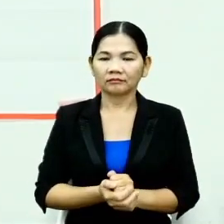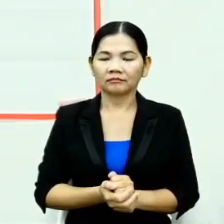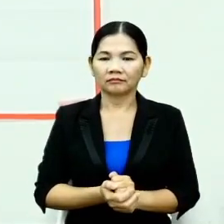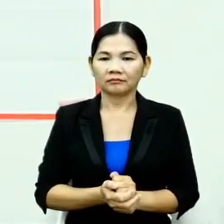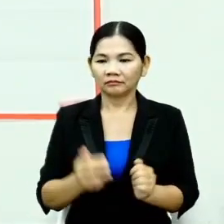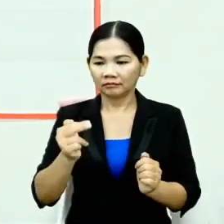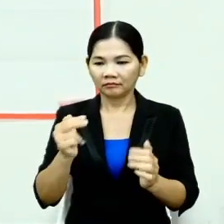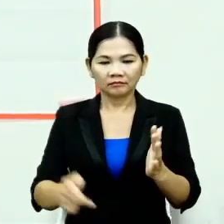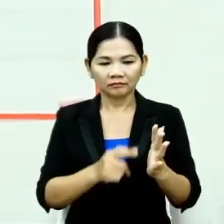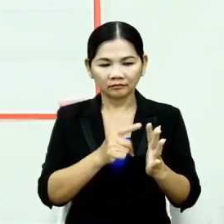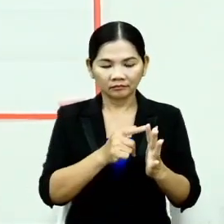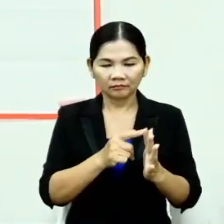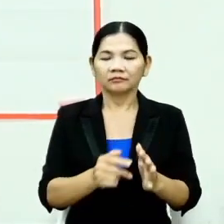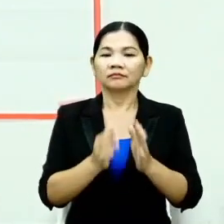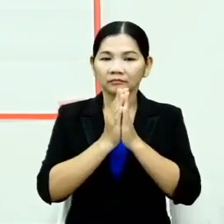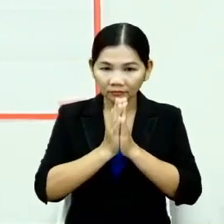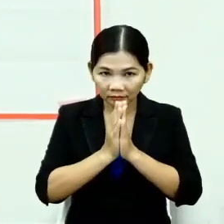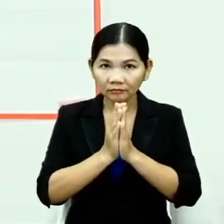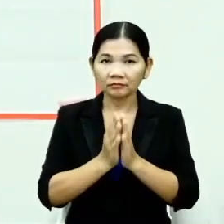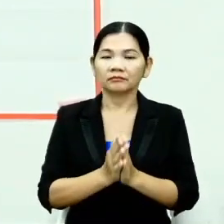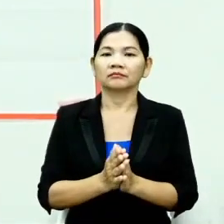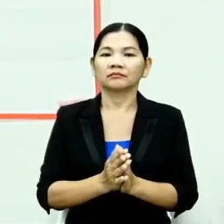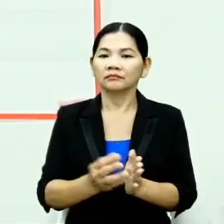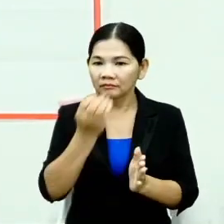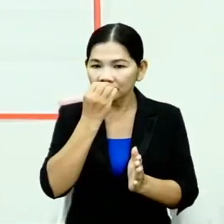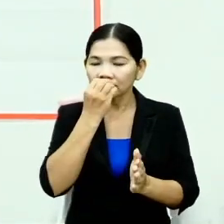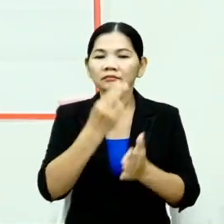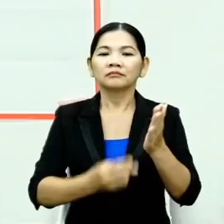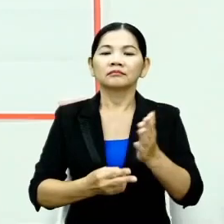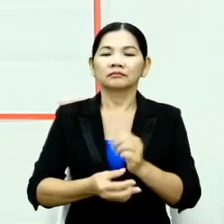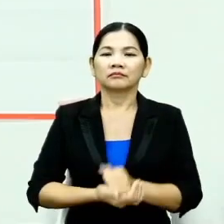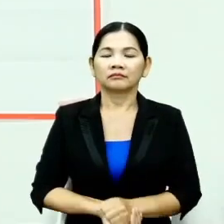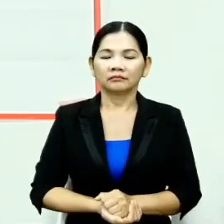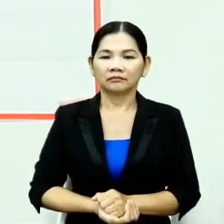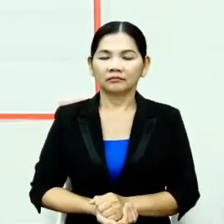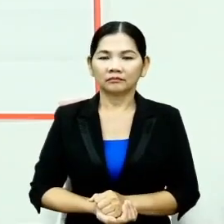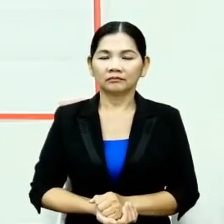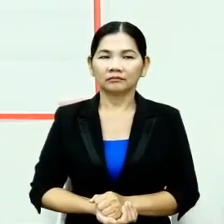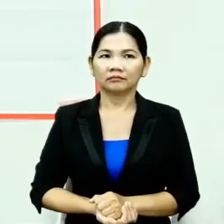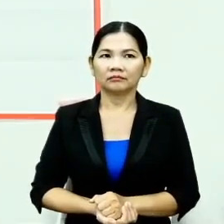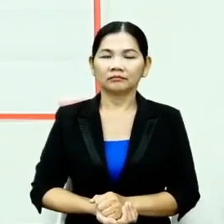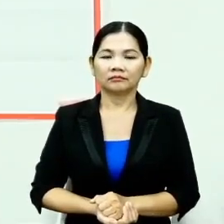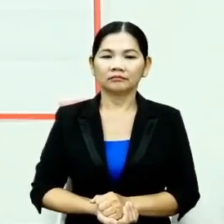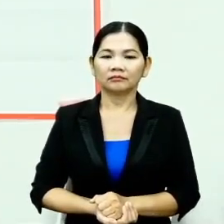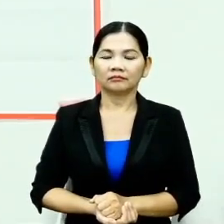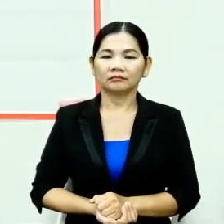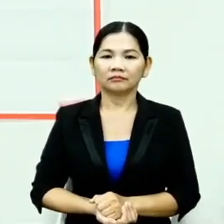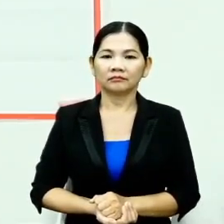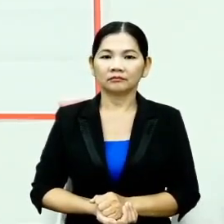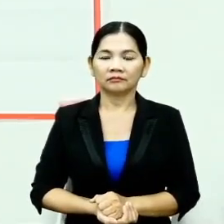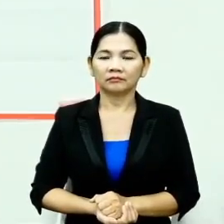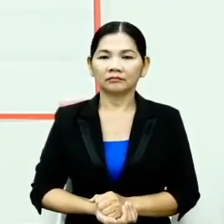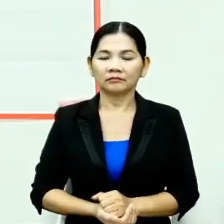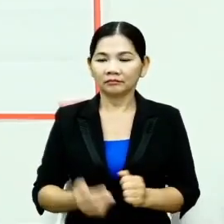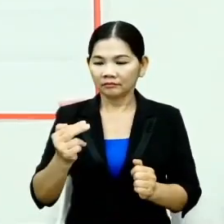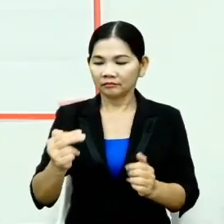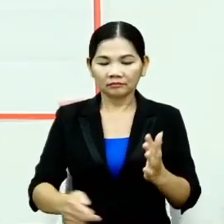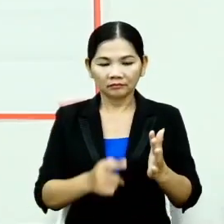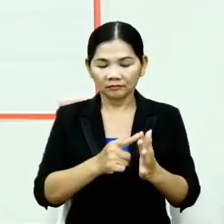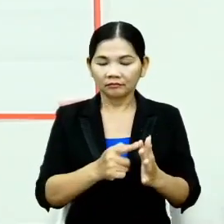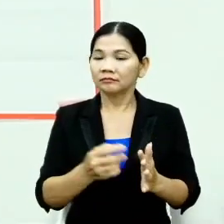ទីទាចាទាឆៃអ្វីកូនចាទីទីទាឆៃអ្វី